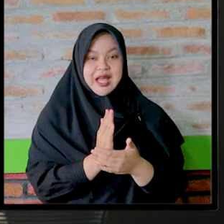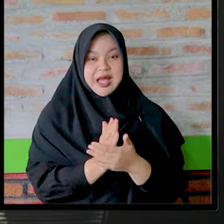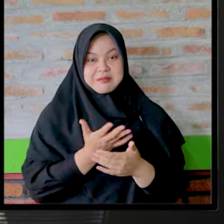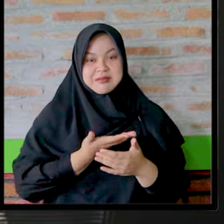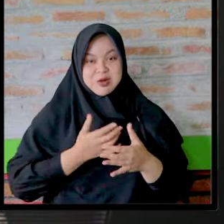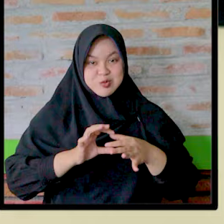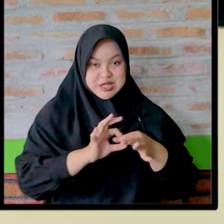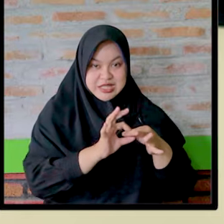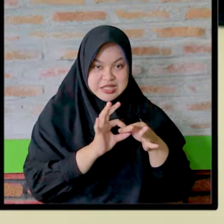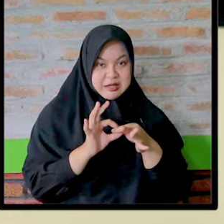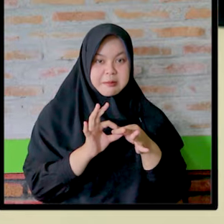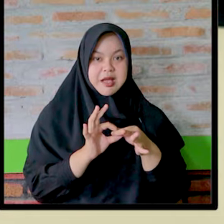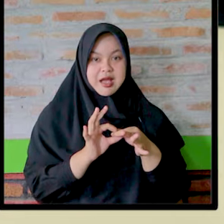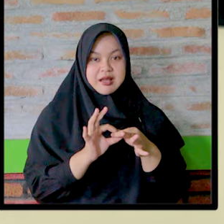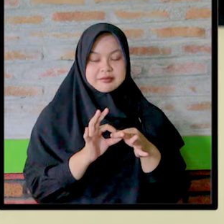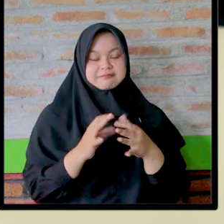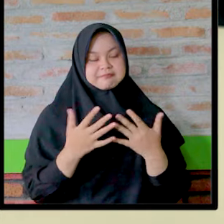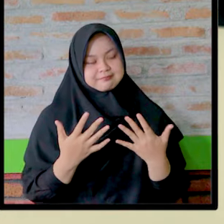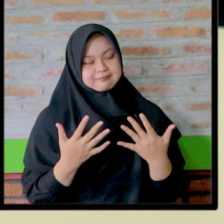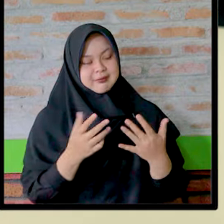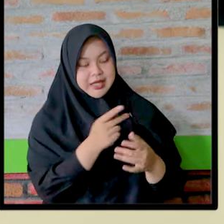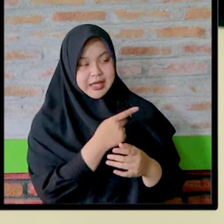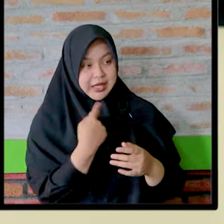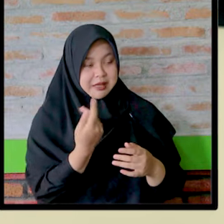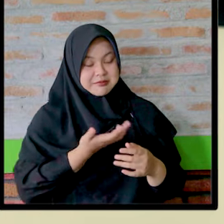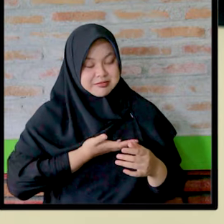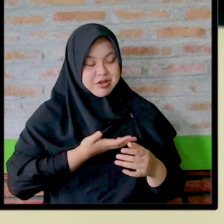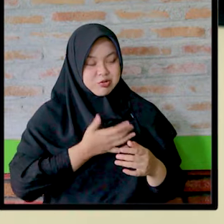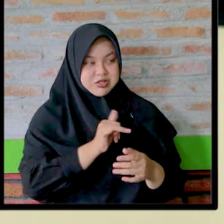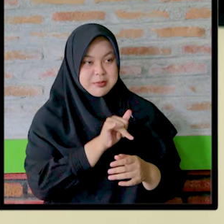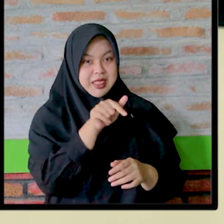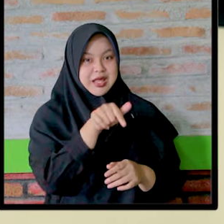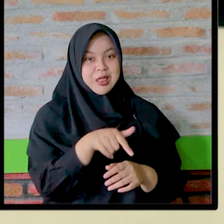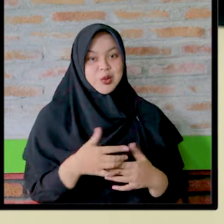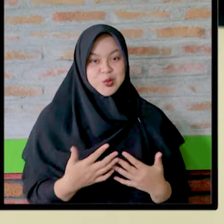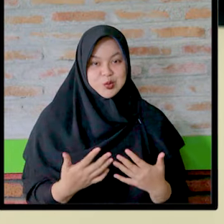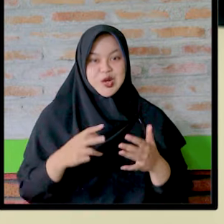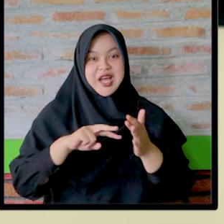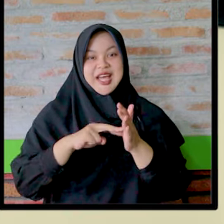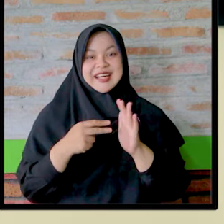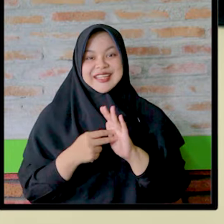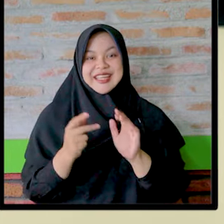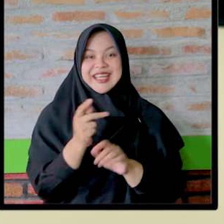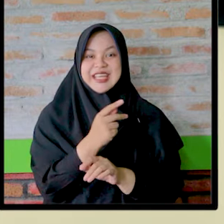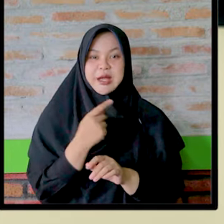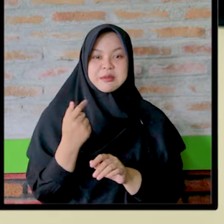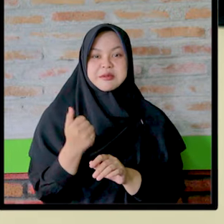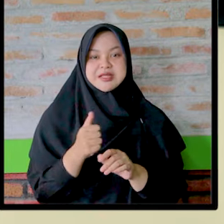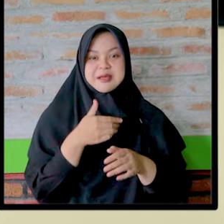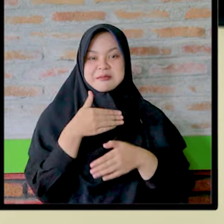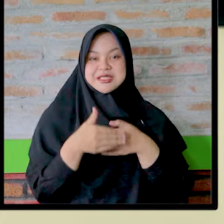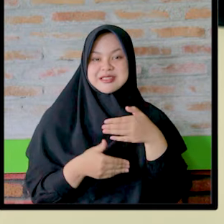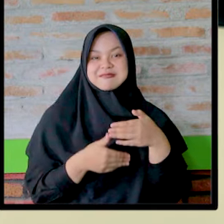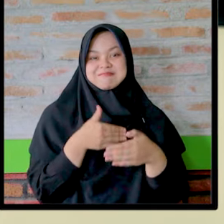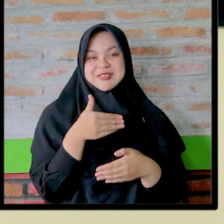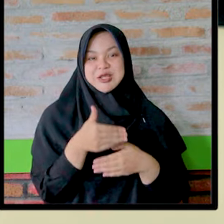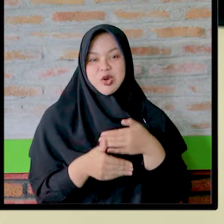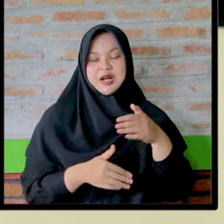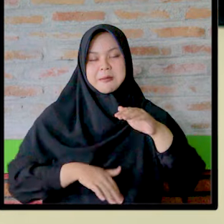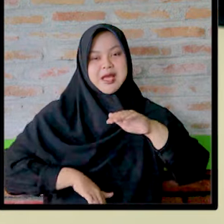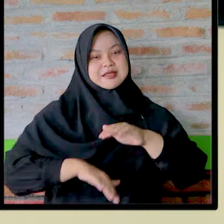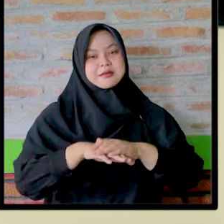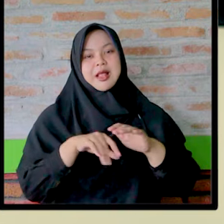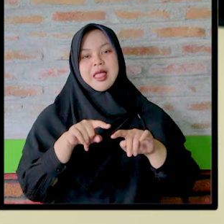begitu ibu ya kami sih penginnya begitu ya Ee artinya kami bisa menjalankan ke asma tapi kan tentu